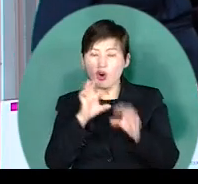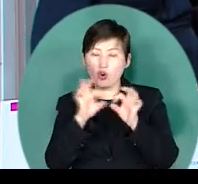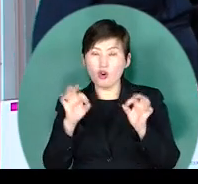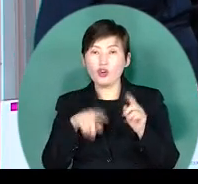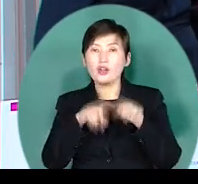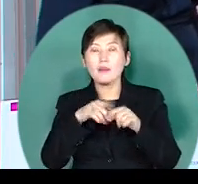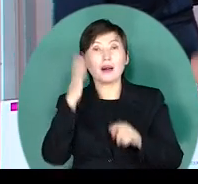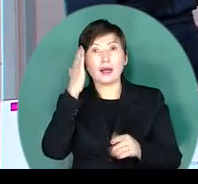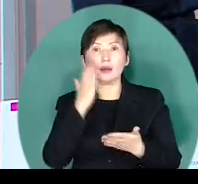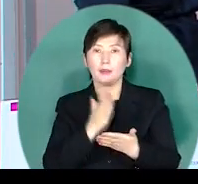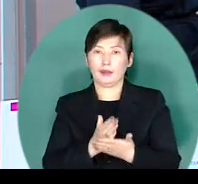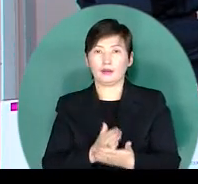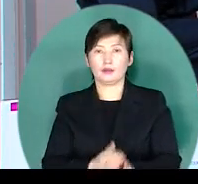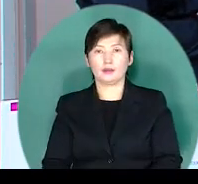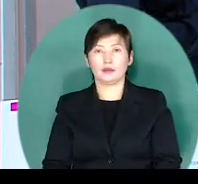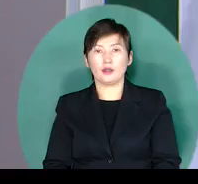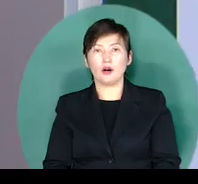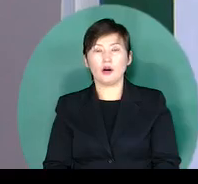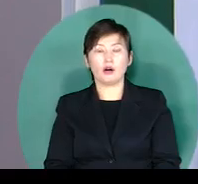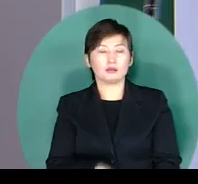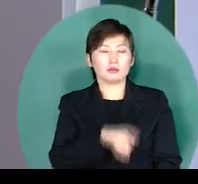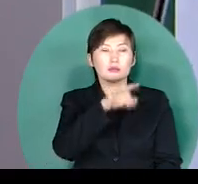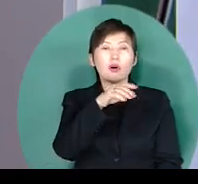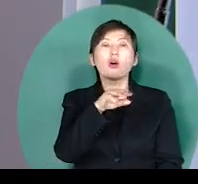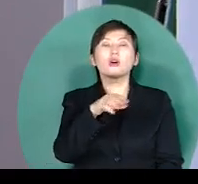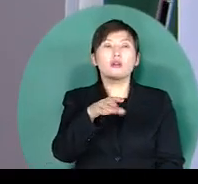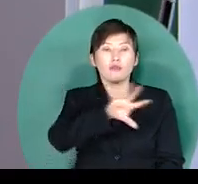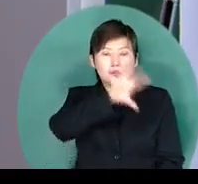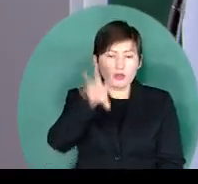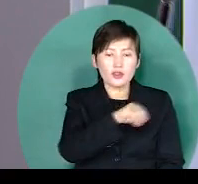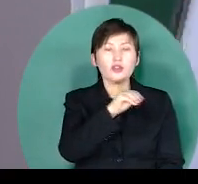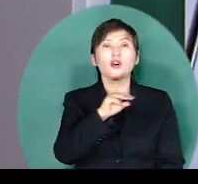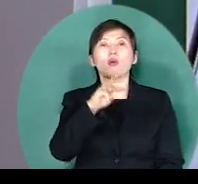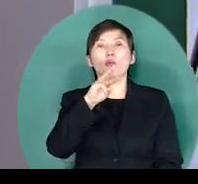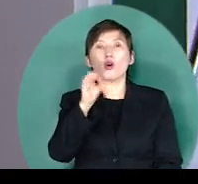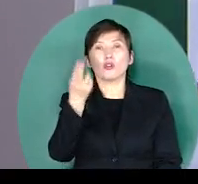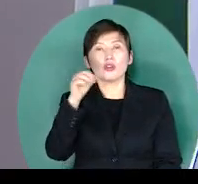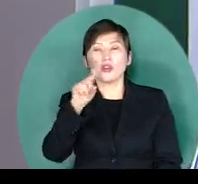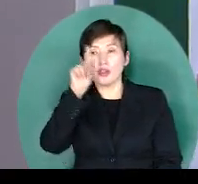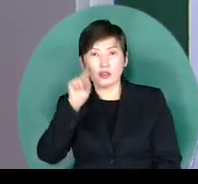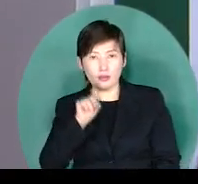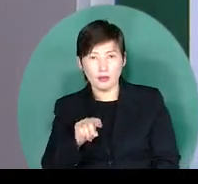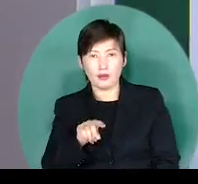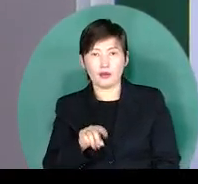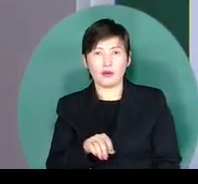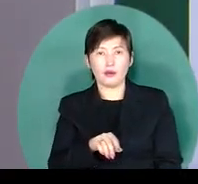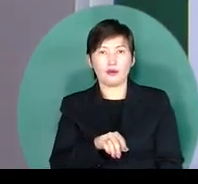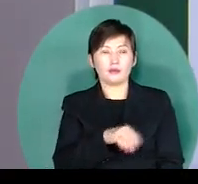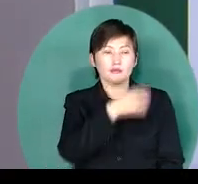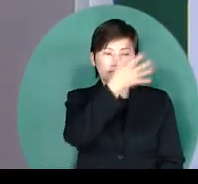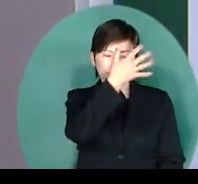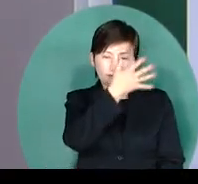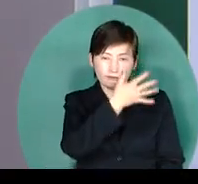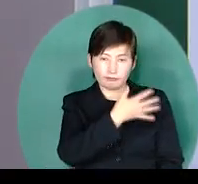вэ бүгдээрээ харцгаая. За, нийт мод хідвэ гэдэг багнаарай. Нийт 1 2 3 4